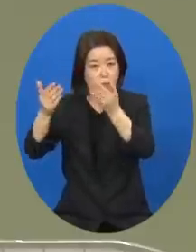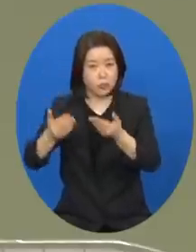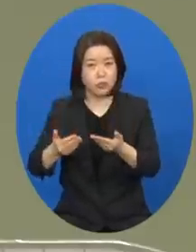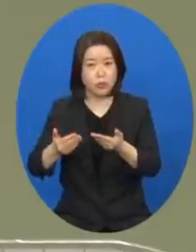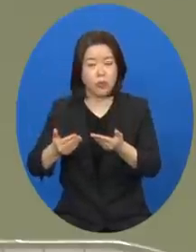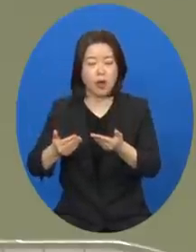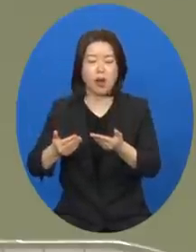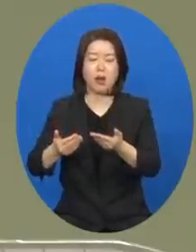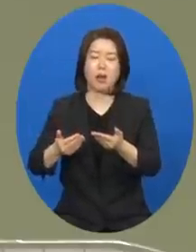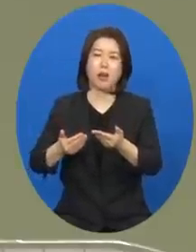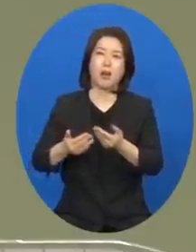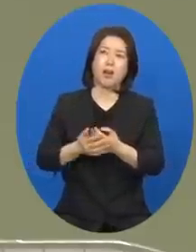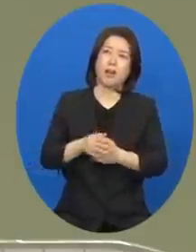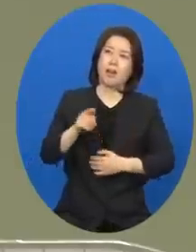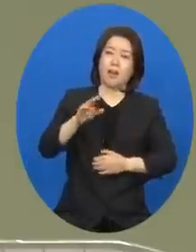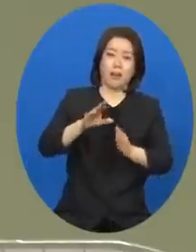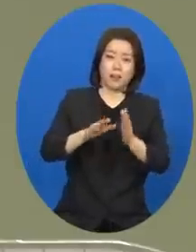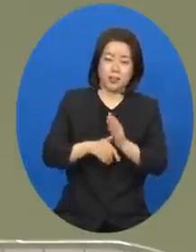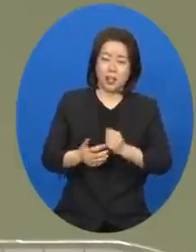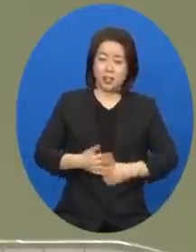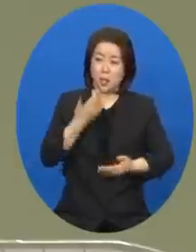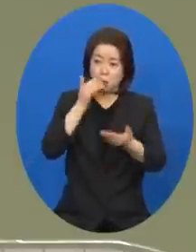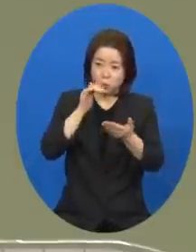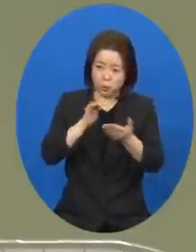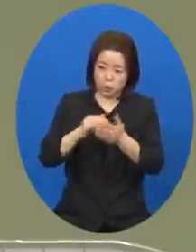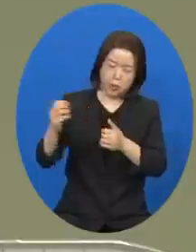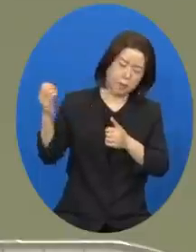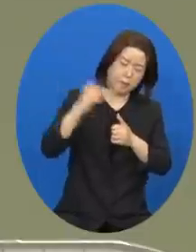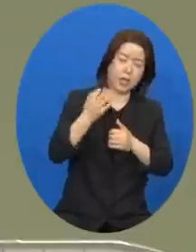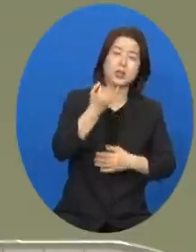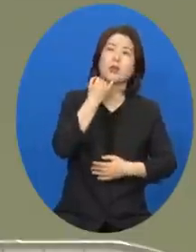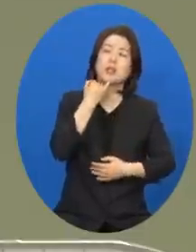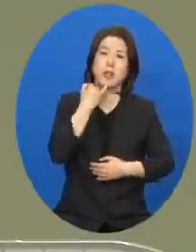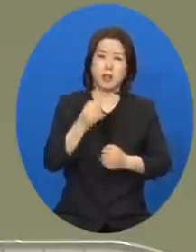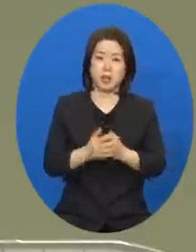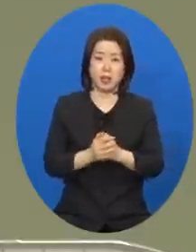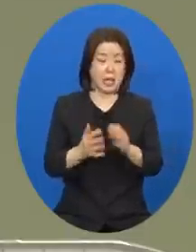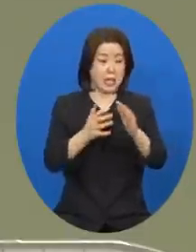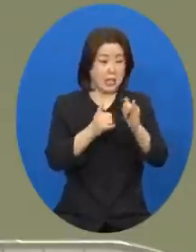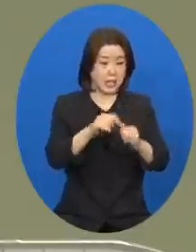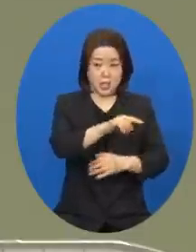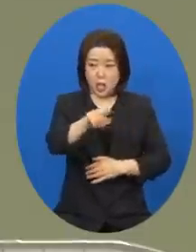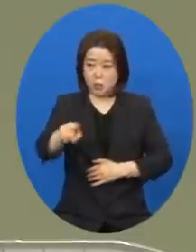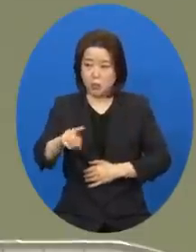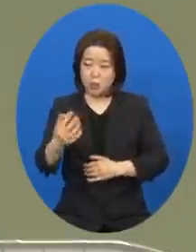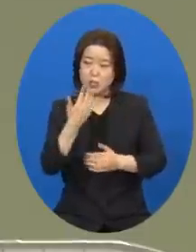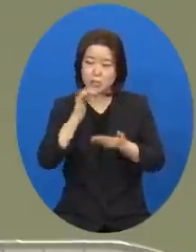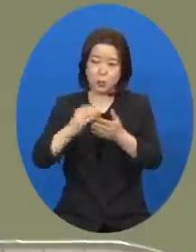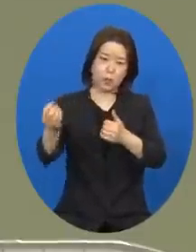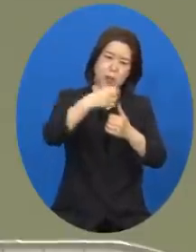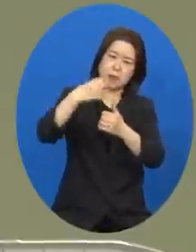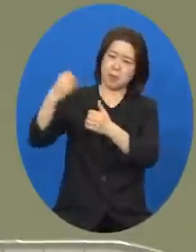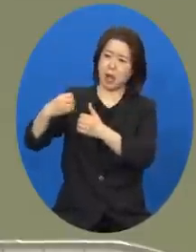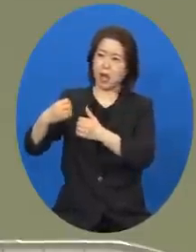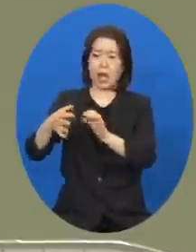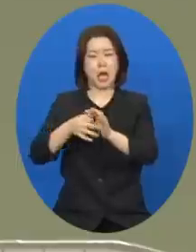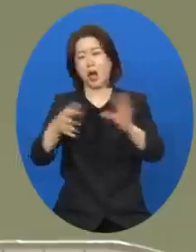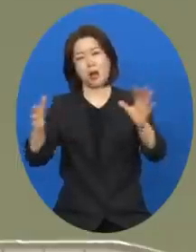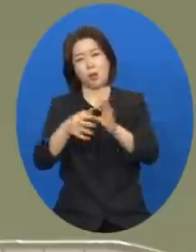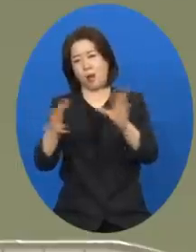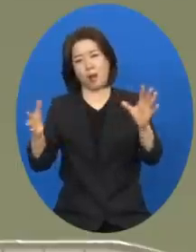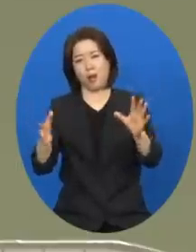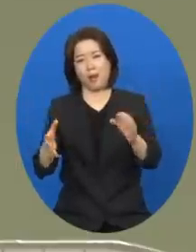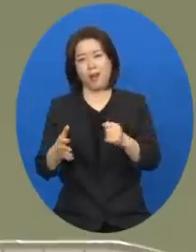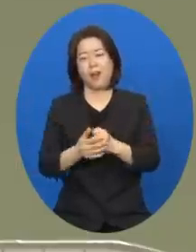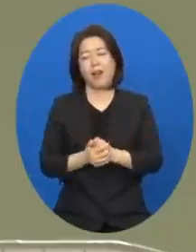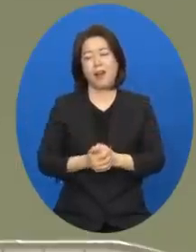그때는요 돌에 맞아도 좋겠더라고. 사람들로부터 어떤 돌을 맞아도 상관없어요. 주님이